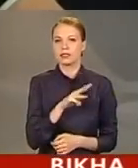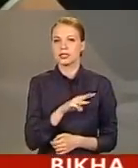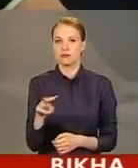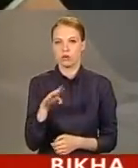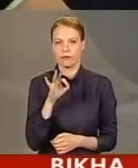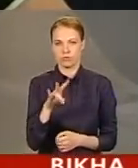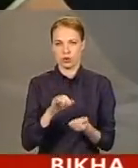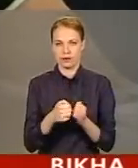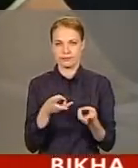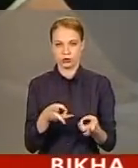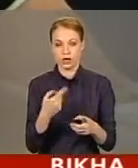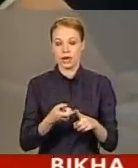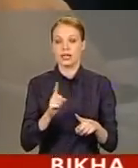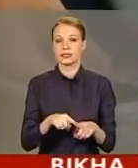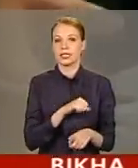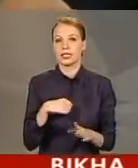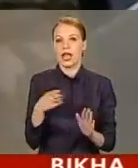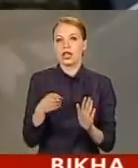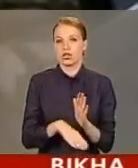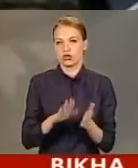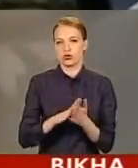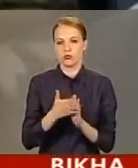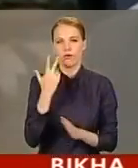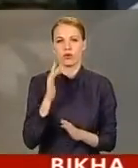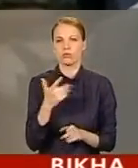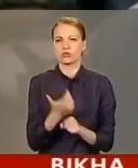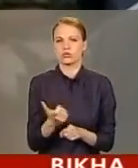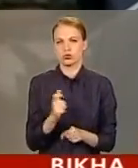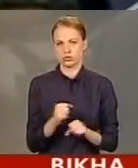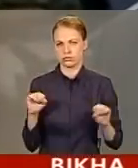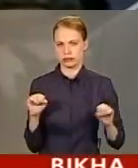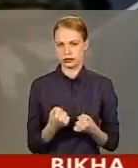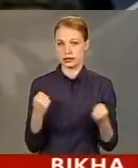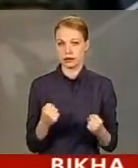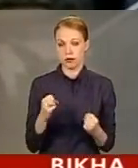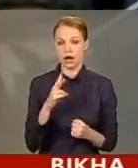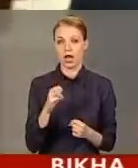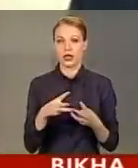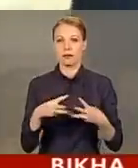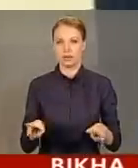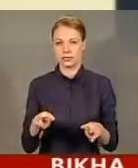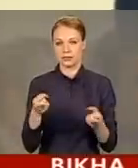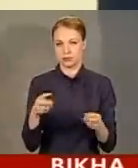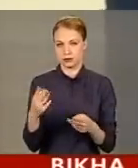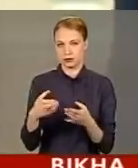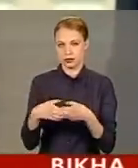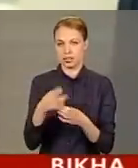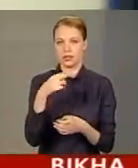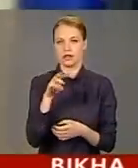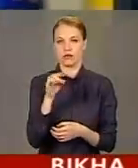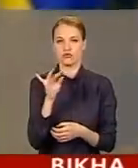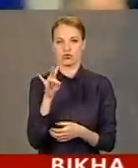тонн вугілля. Це за найгірших умов, це коли буде дуже морозна зима. Однак міністр профільного міністерства пан